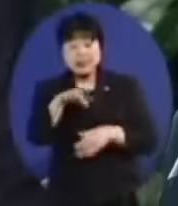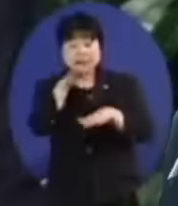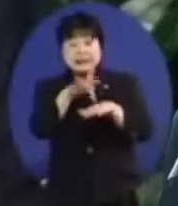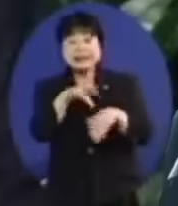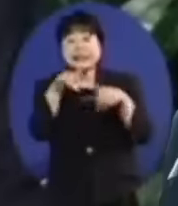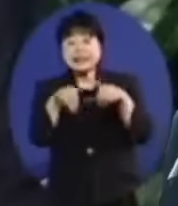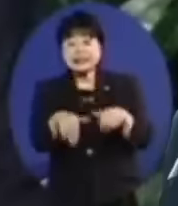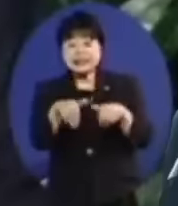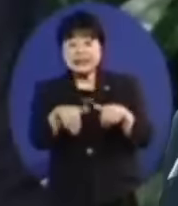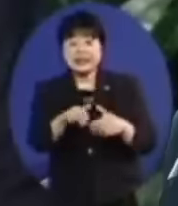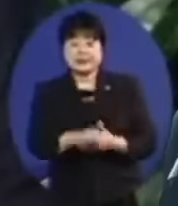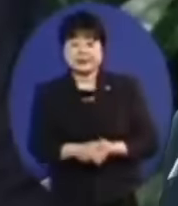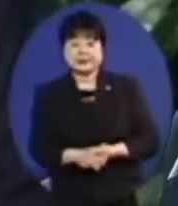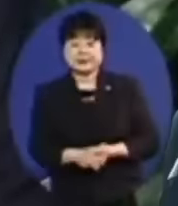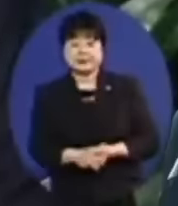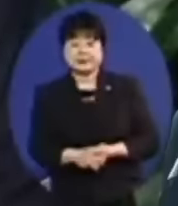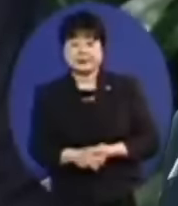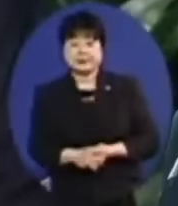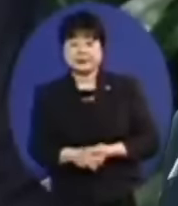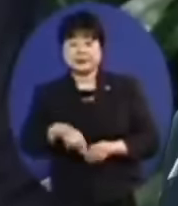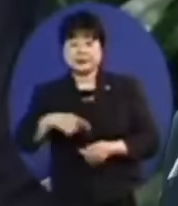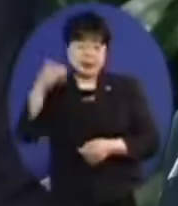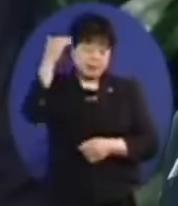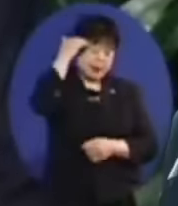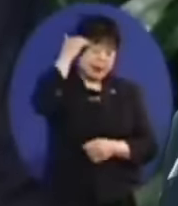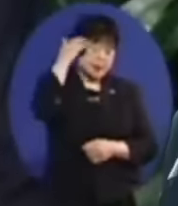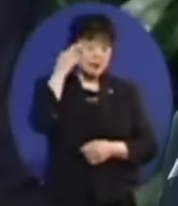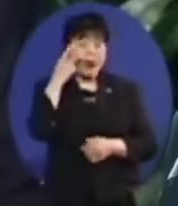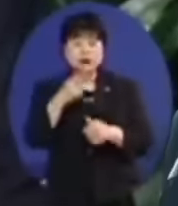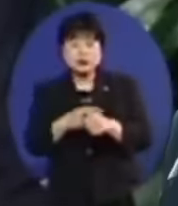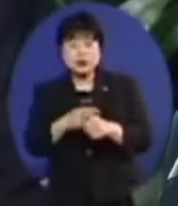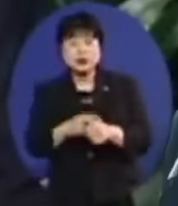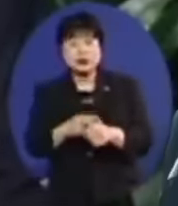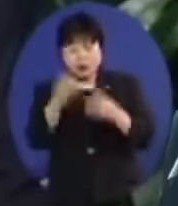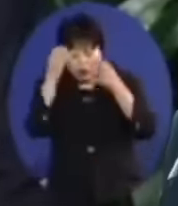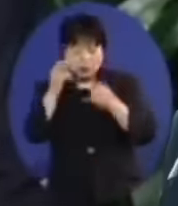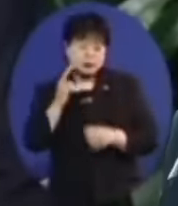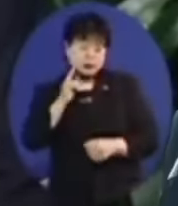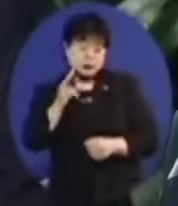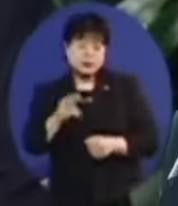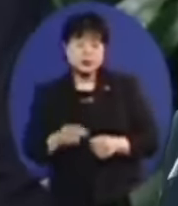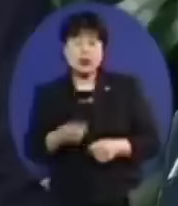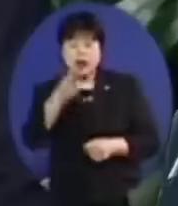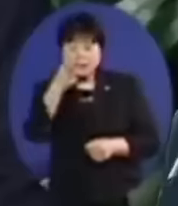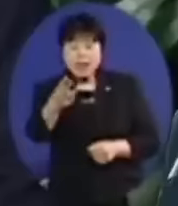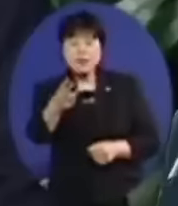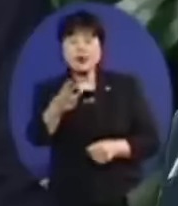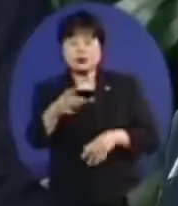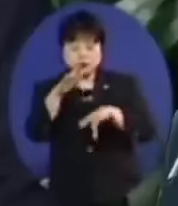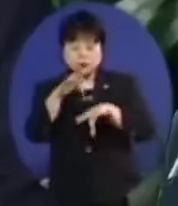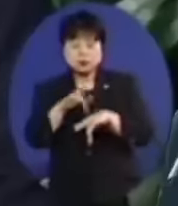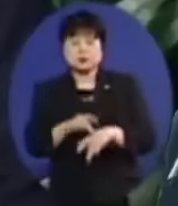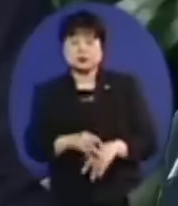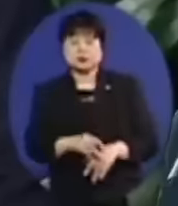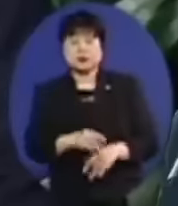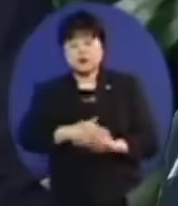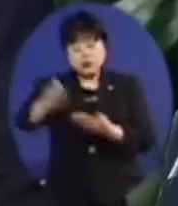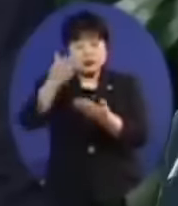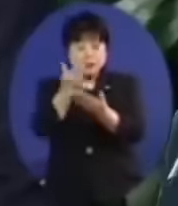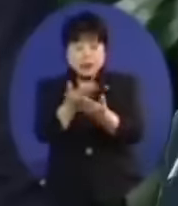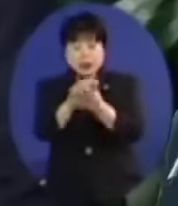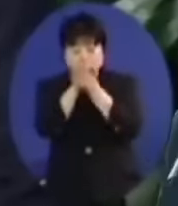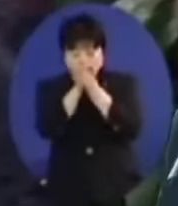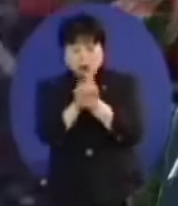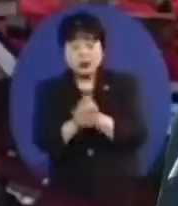사자가 자기를 습격해 와서 바울이 너무 고통스러워서 세 번 사탄의 사자를 물리쳐 달라고 하니까